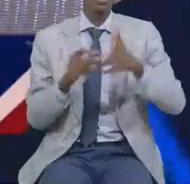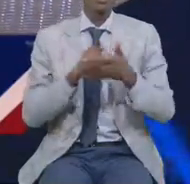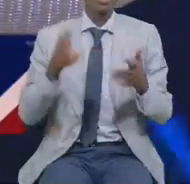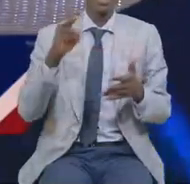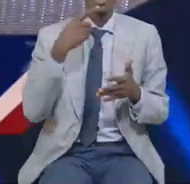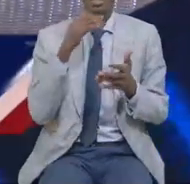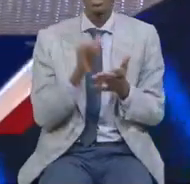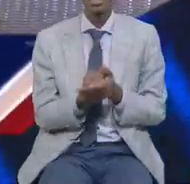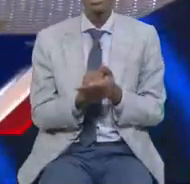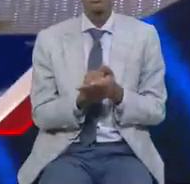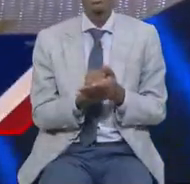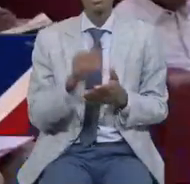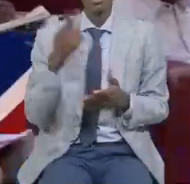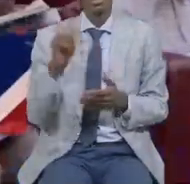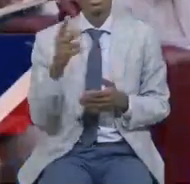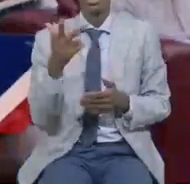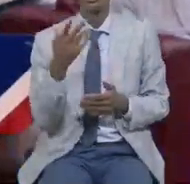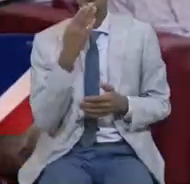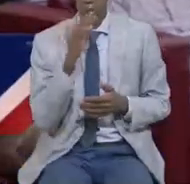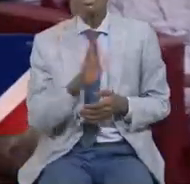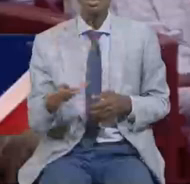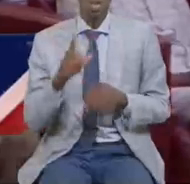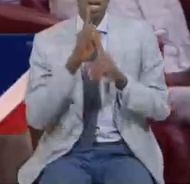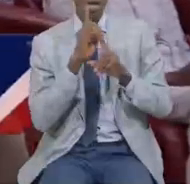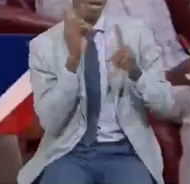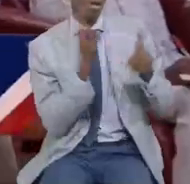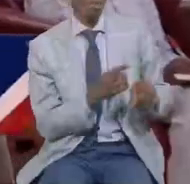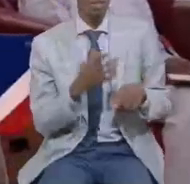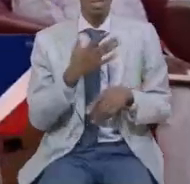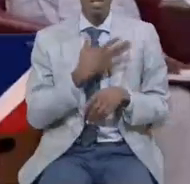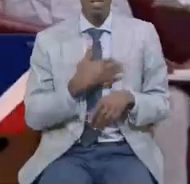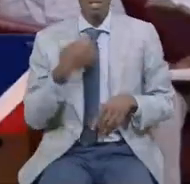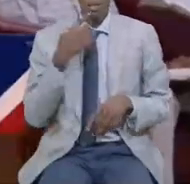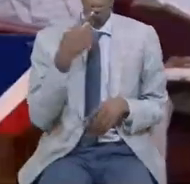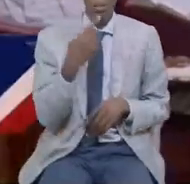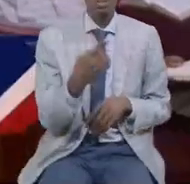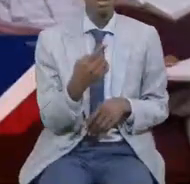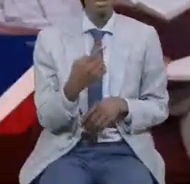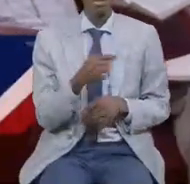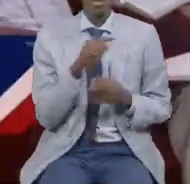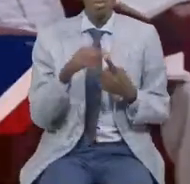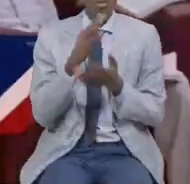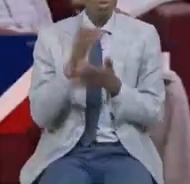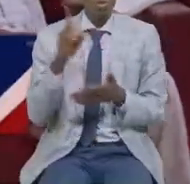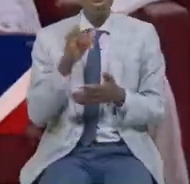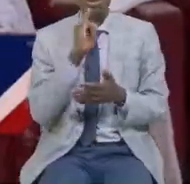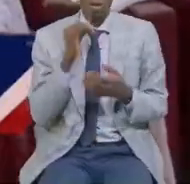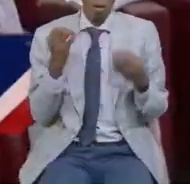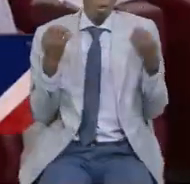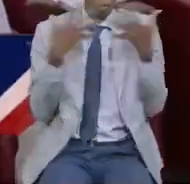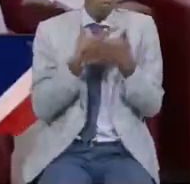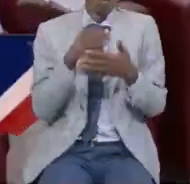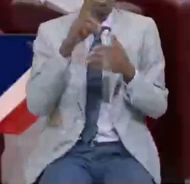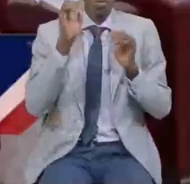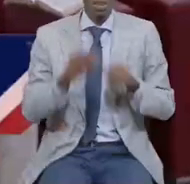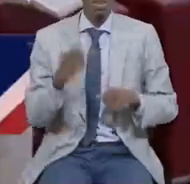Shadrach, Meshach et Abednego répliquèrent au roi Nebuchadnezzar. Lorsque quelqu'un a peur, on peut